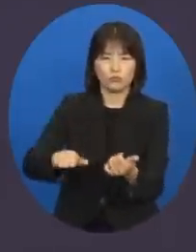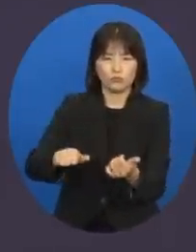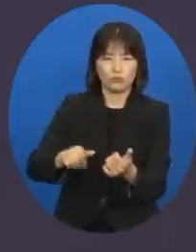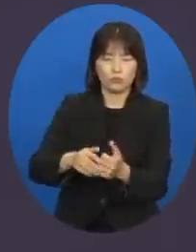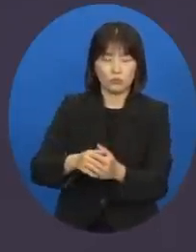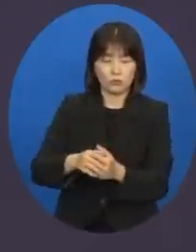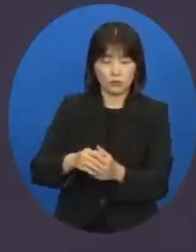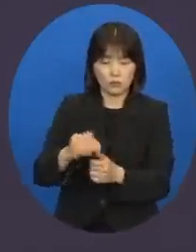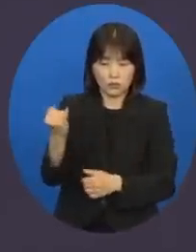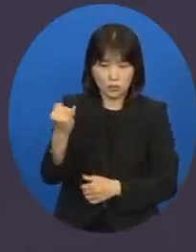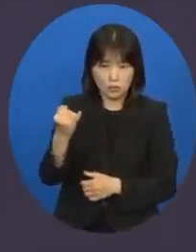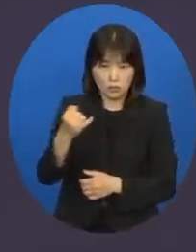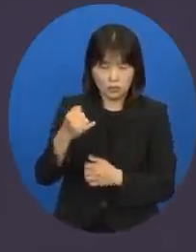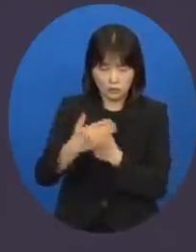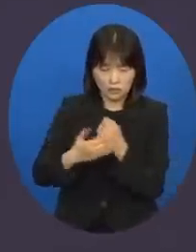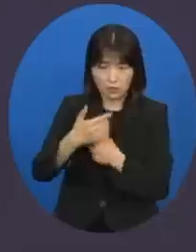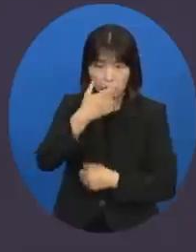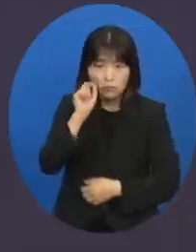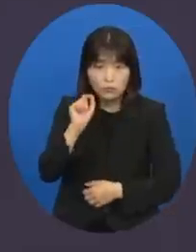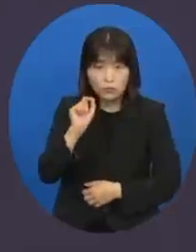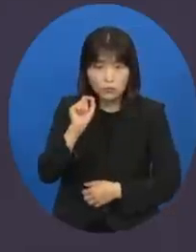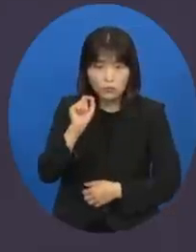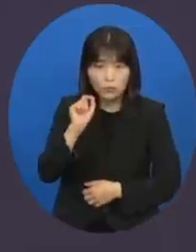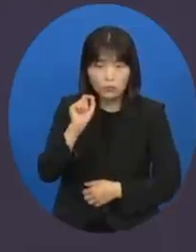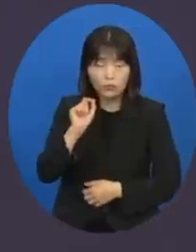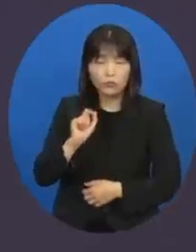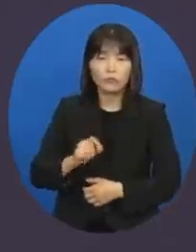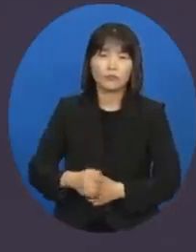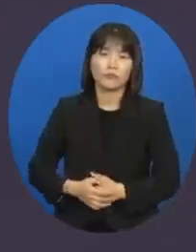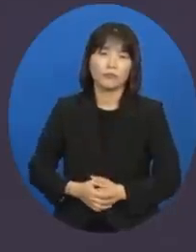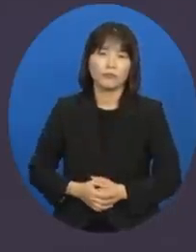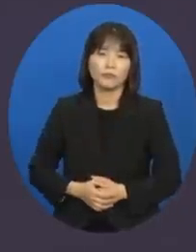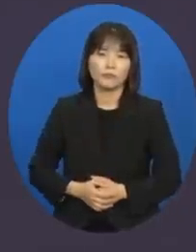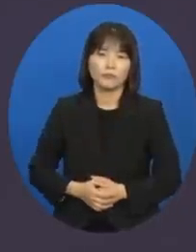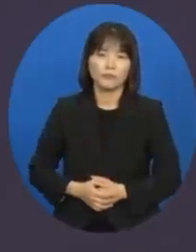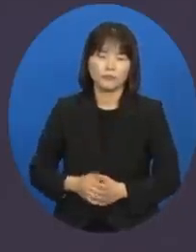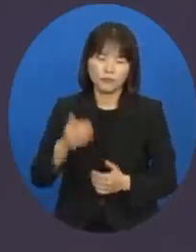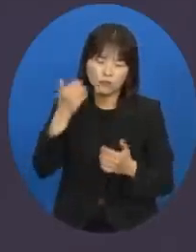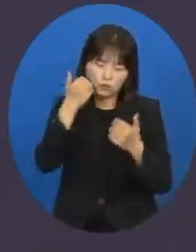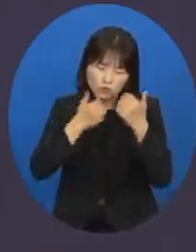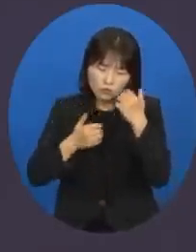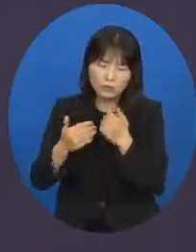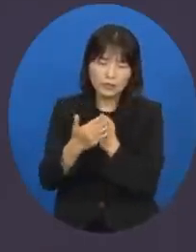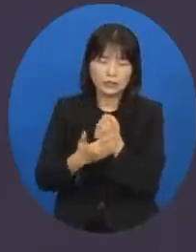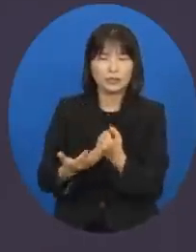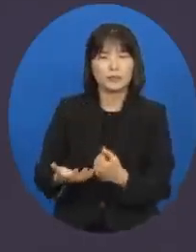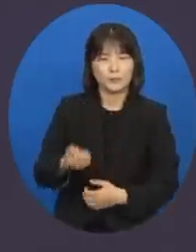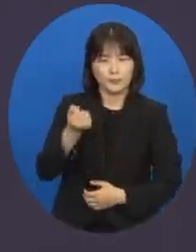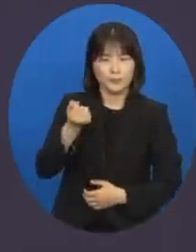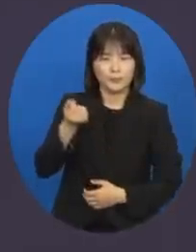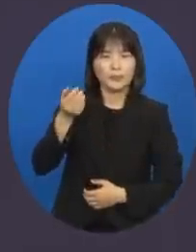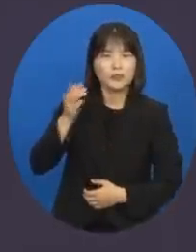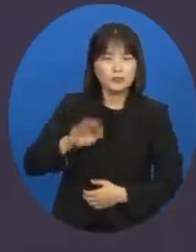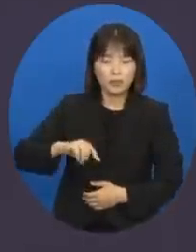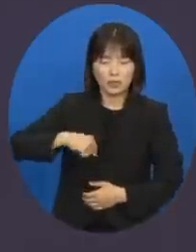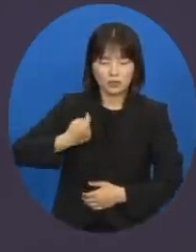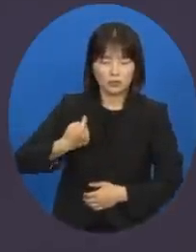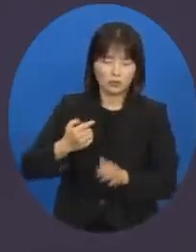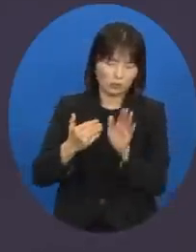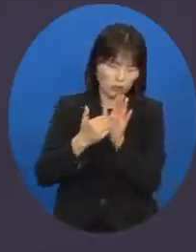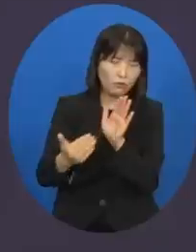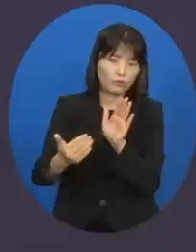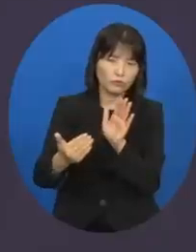부족했습니까? 은혜가 메말라서 죽은 겁니까? 누구보다도 은혜를 누렸지만 스스로가